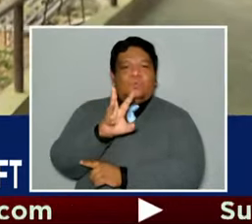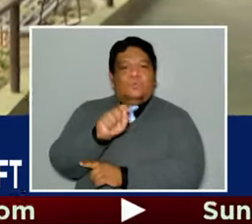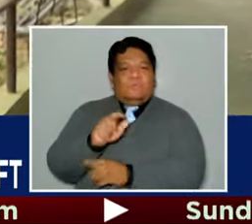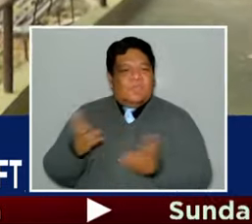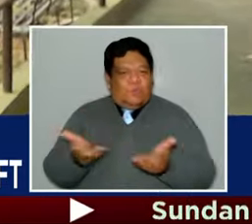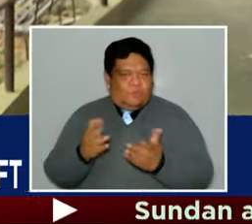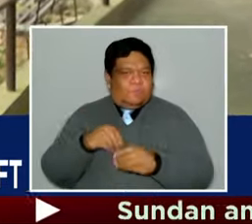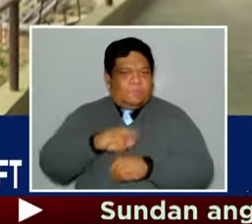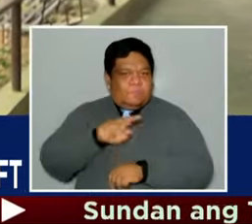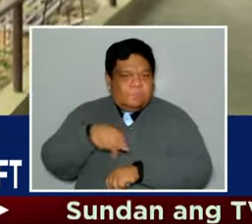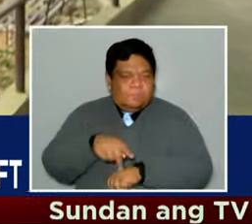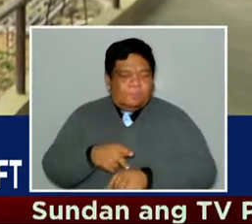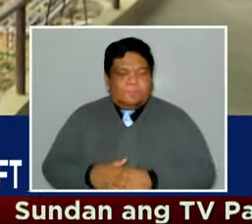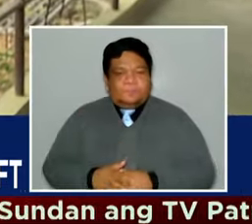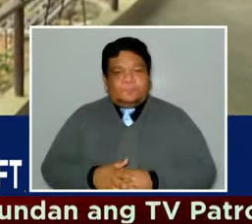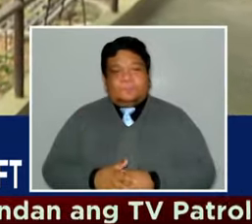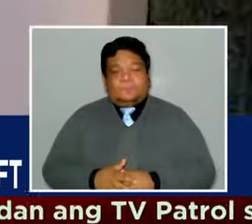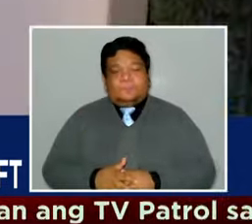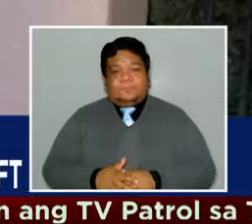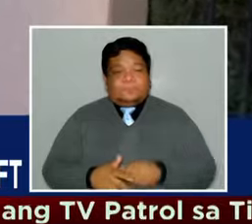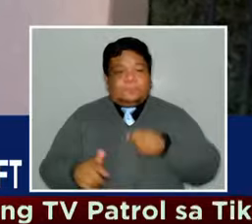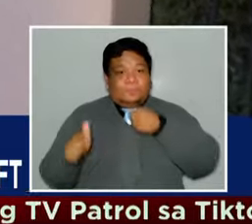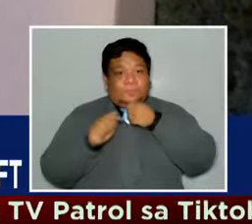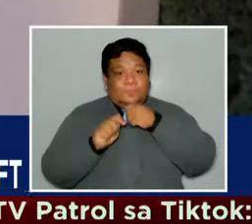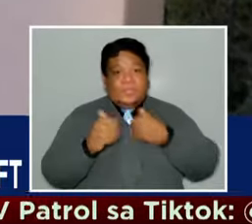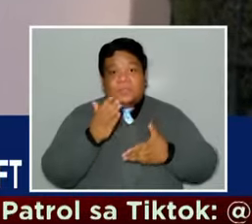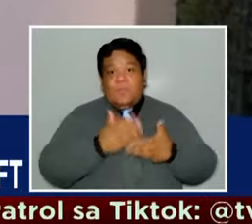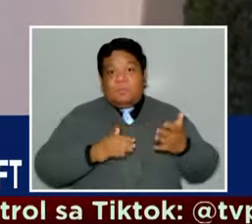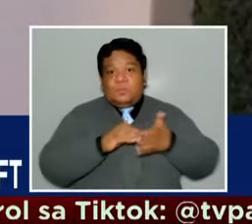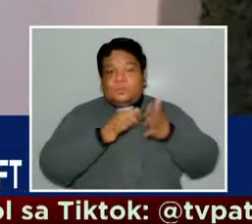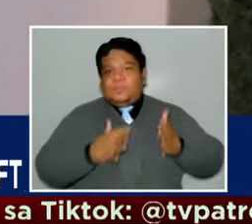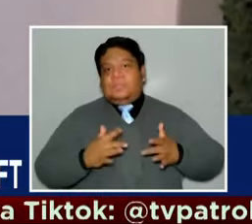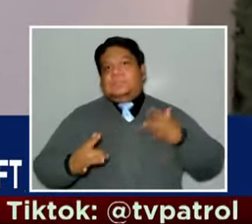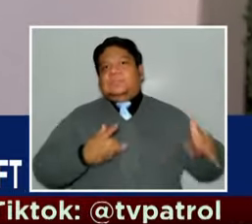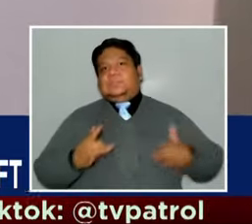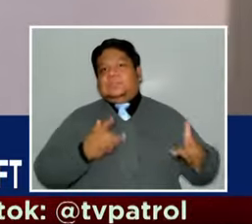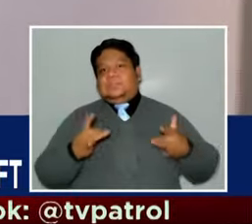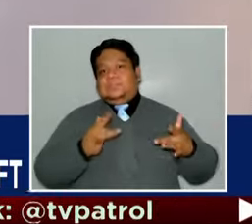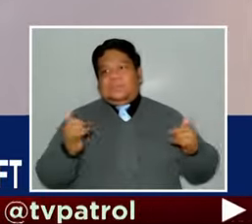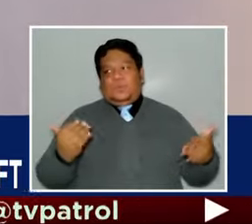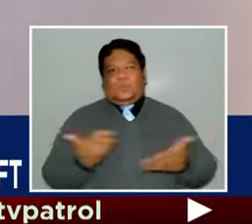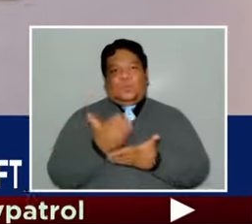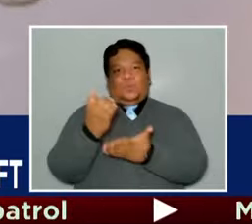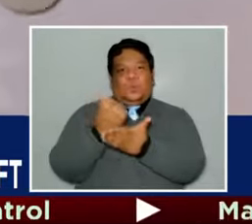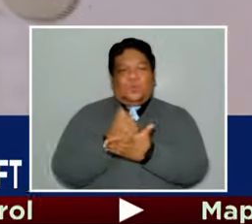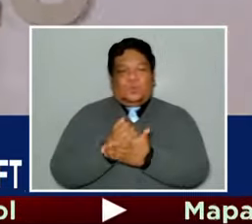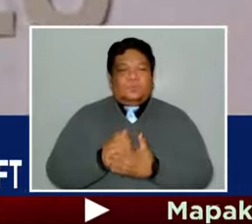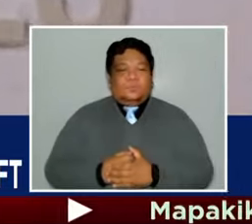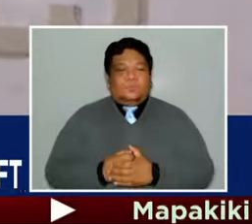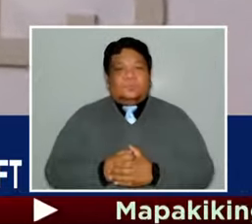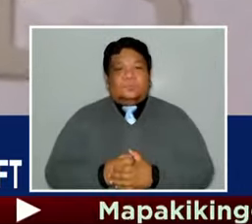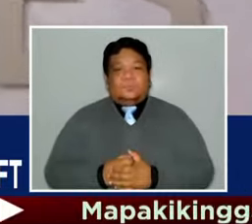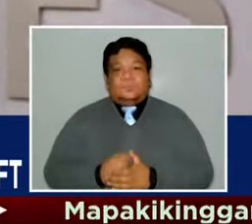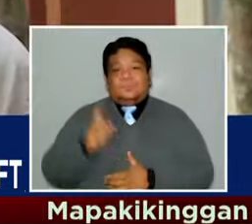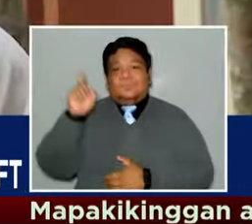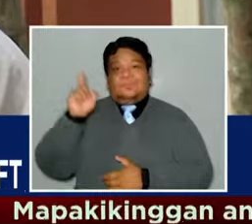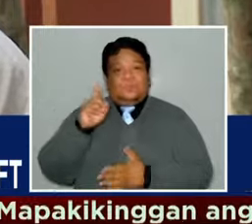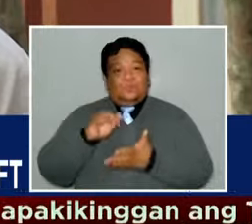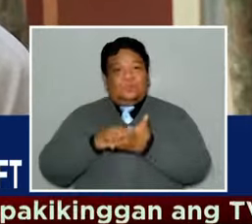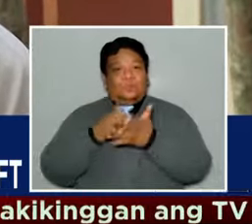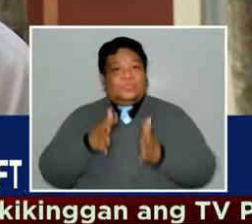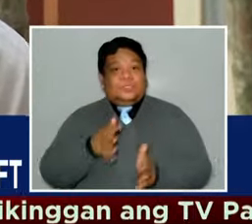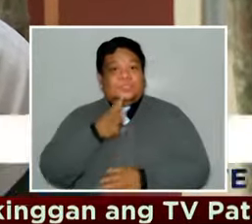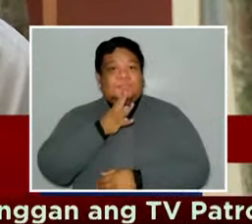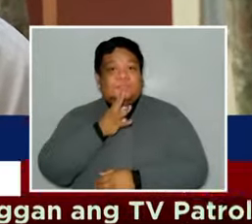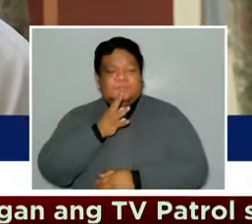Ngayon pa lang, excited na ang ilang estudyante sa bagong elective course. As a Taylor Swift fan myself, gusto ko rin po makita kung paano